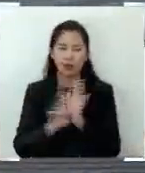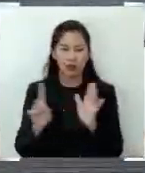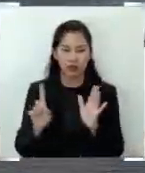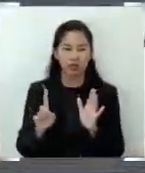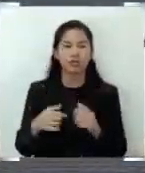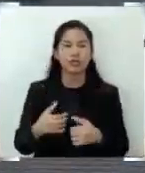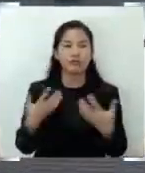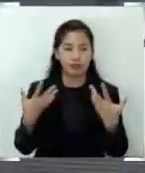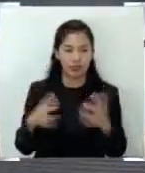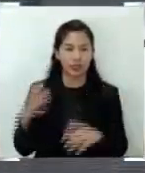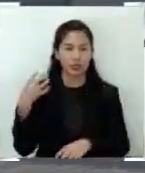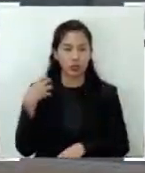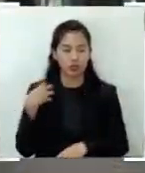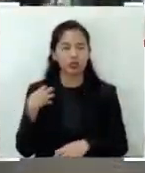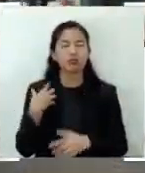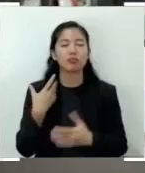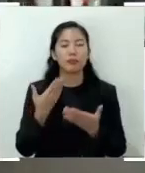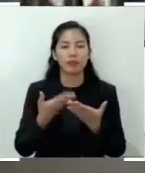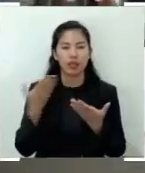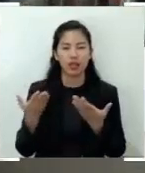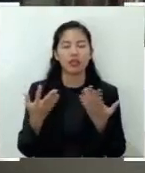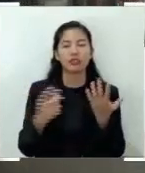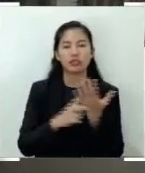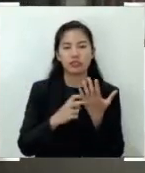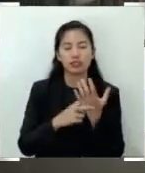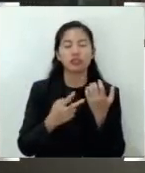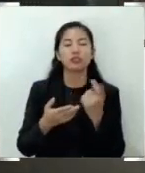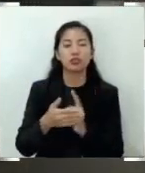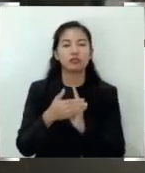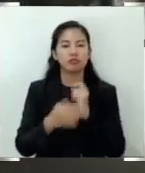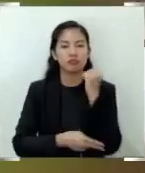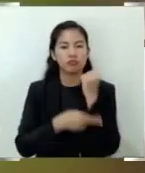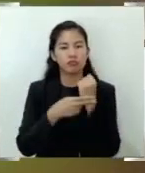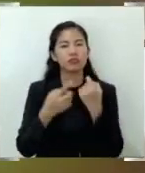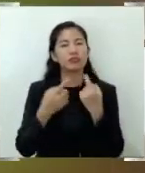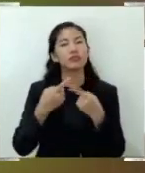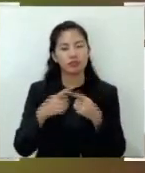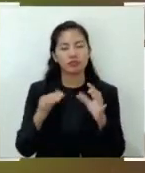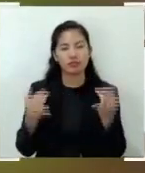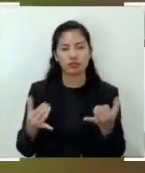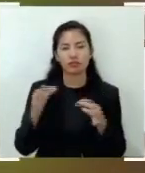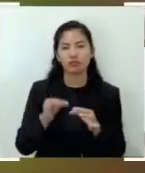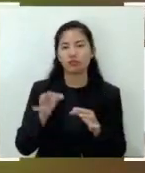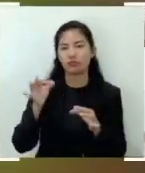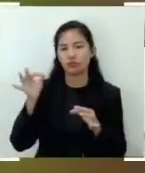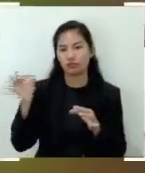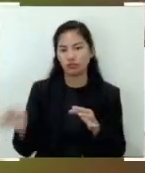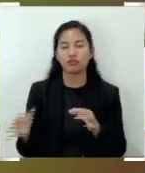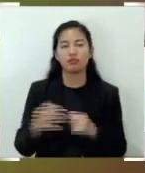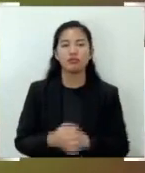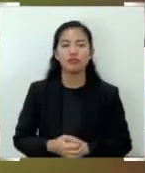employer ng ticket pati na ng quarantine hotel. Pero lahat ng ito, ipagpapaliban muna. Apektado raw ngayon ang kanyang